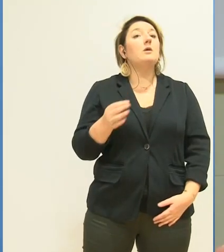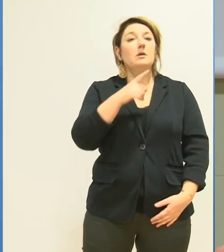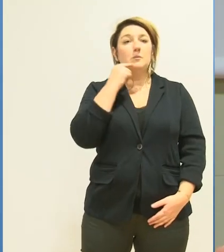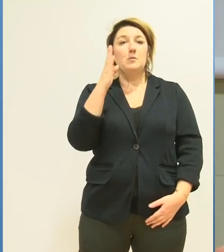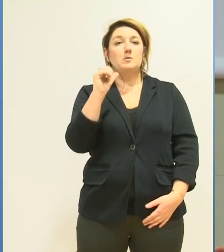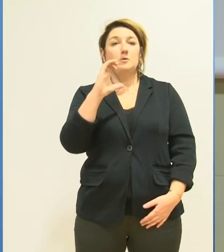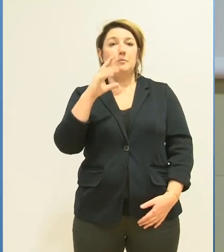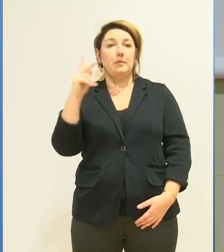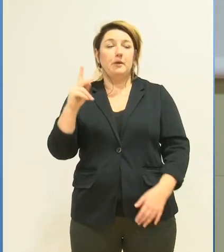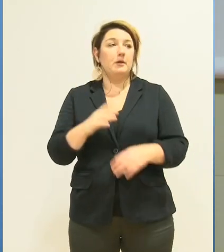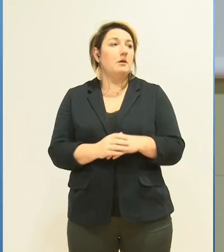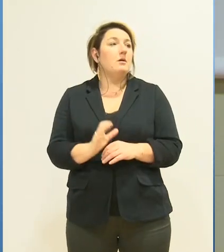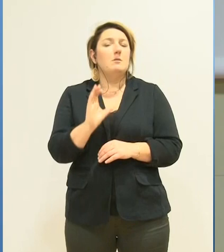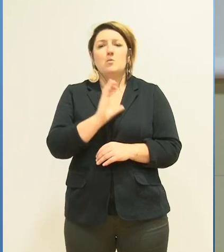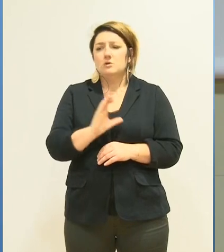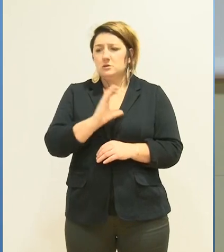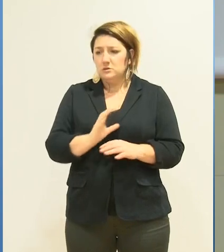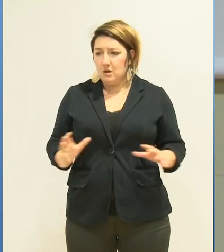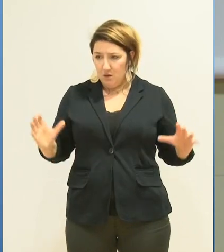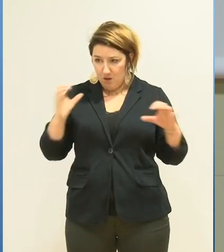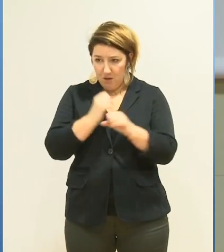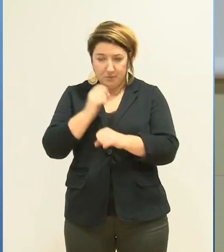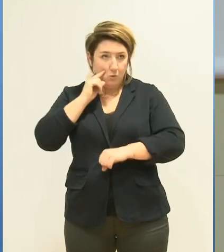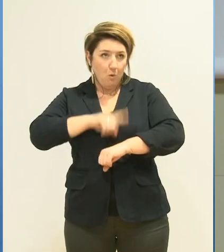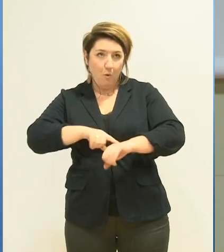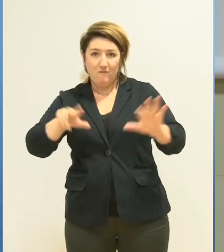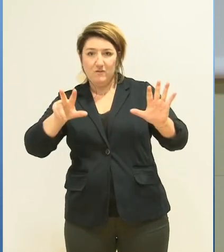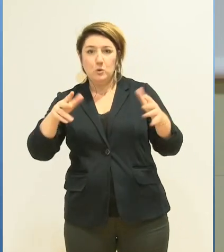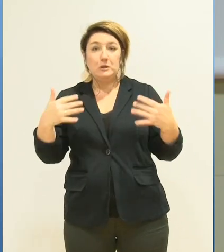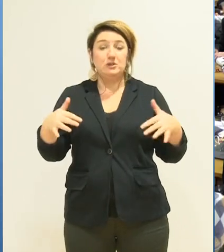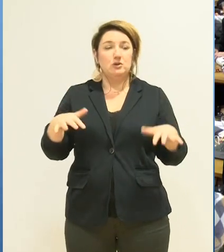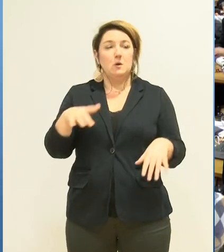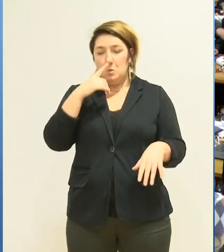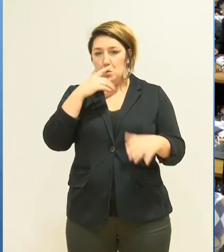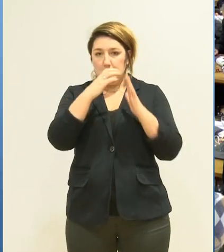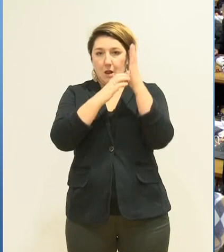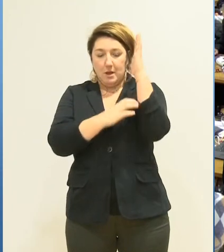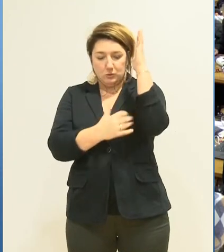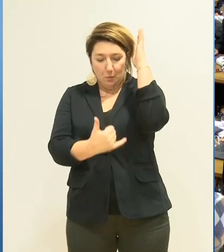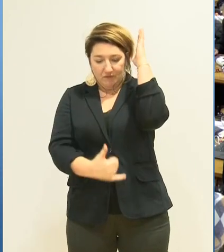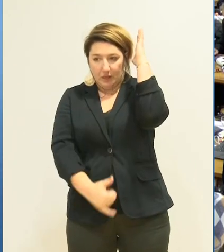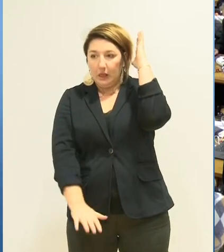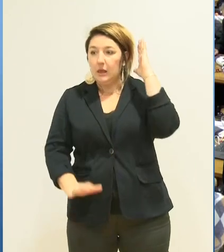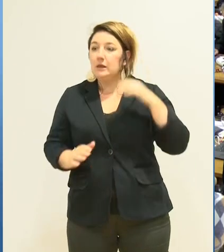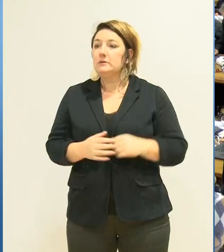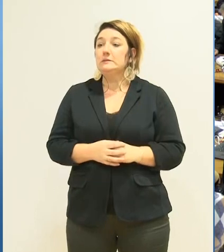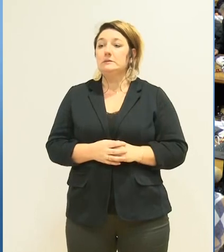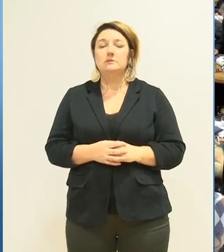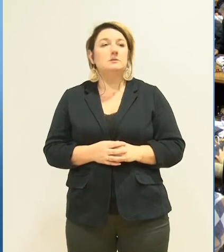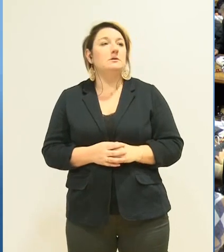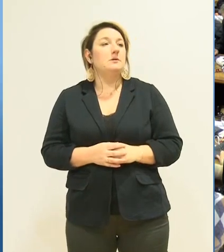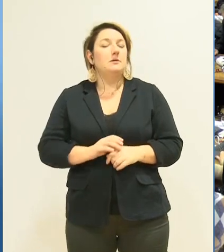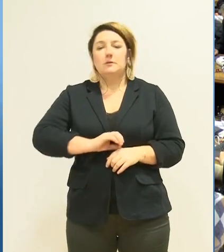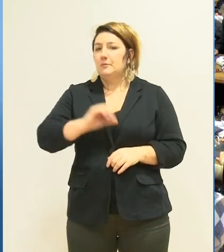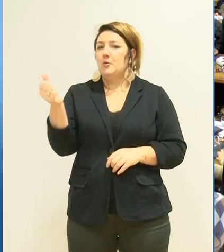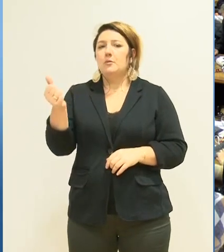gbagbo je tâcherai de faire rapide il est déjà 20 heures nous avons encore beaucoup délibérations à traiter tout d'abord en